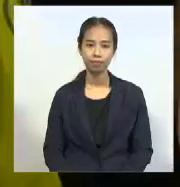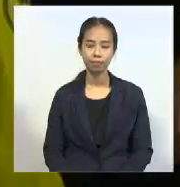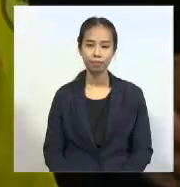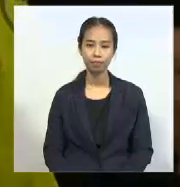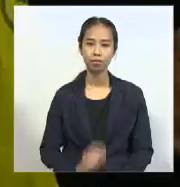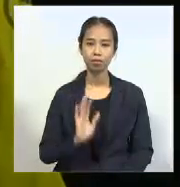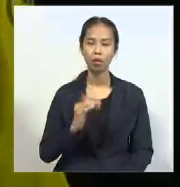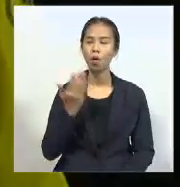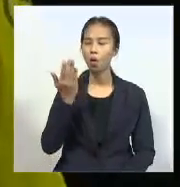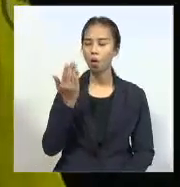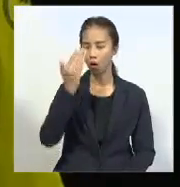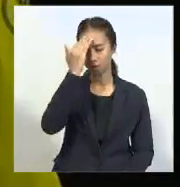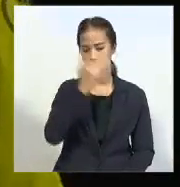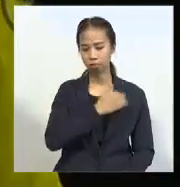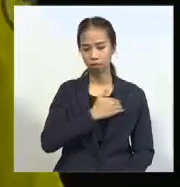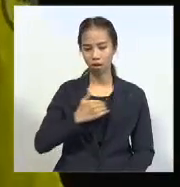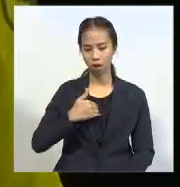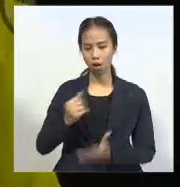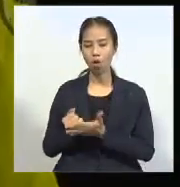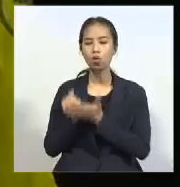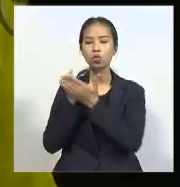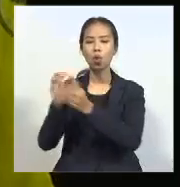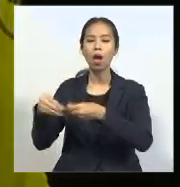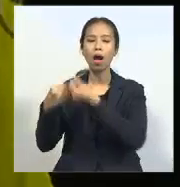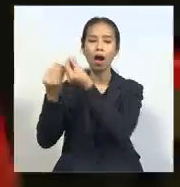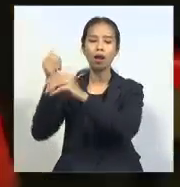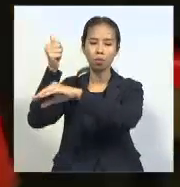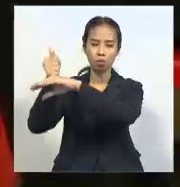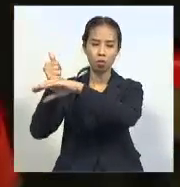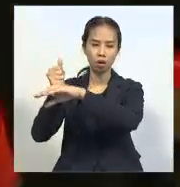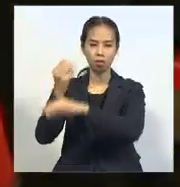ขอพระเจ้าอวยพรให้ท่านมีสุขภาพแข็งแรงครับ